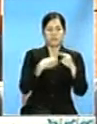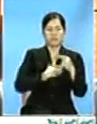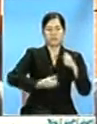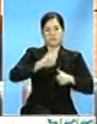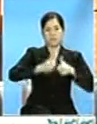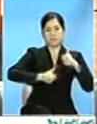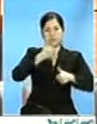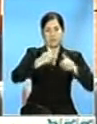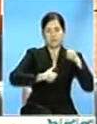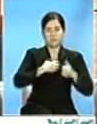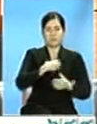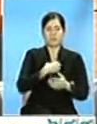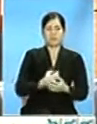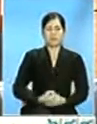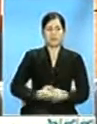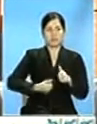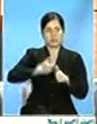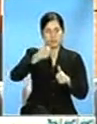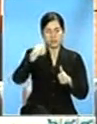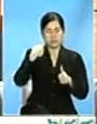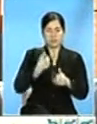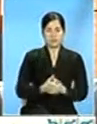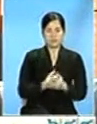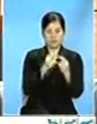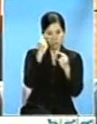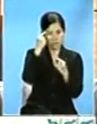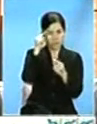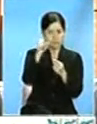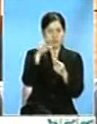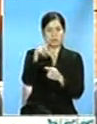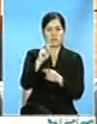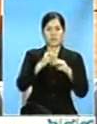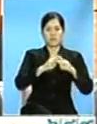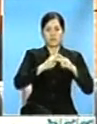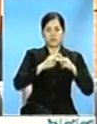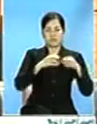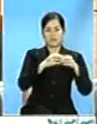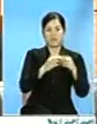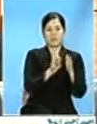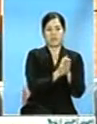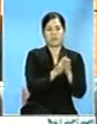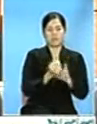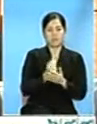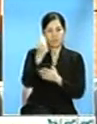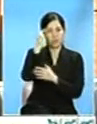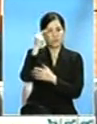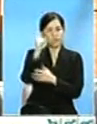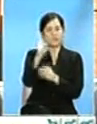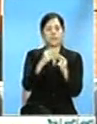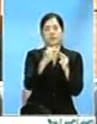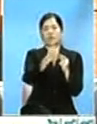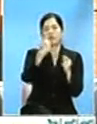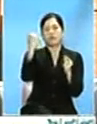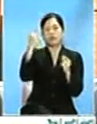มองสิ่งที่ใกล้ตัวคือผลประโยชน์ของส่วนตัวและพวกพ้องโดยไม่คิดถึงสิ่งที่ไกลตัว